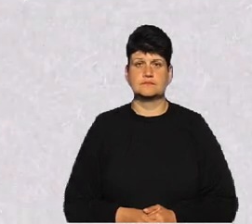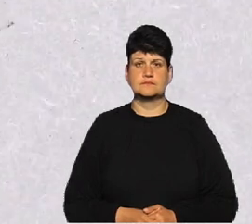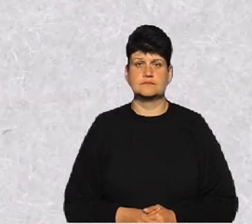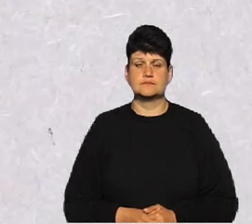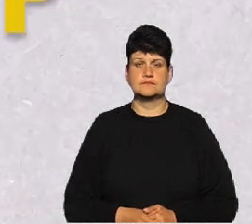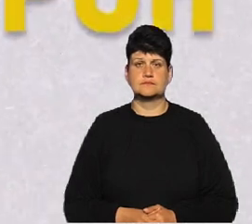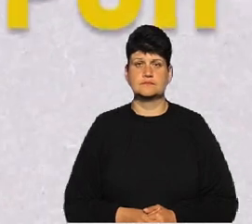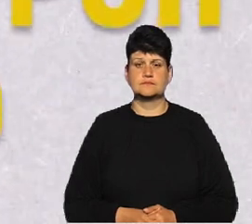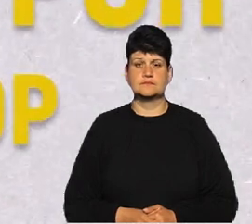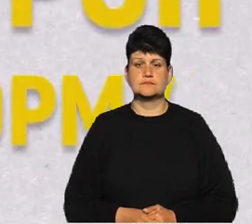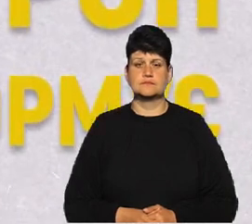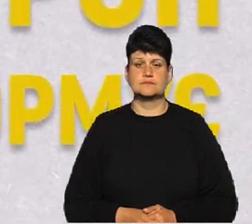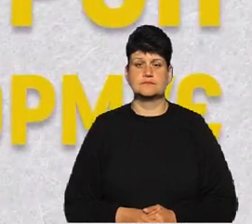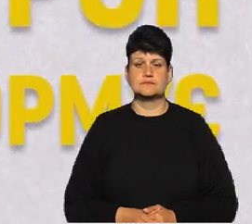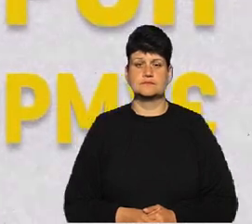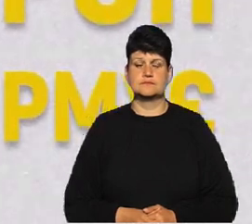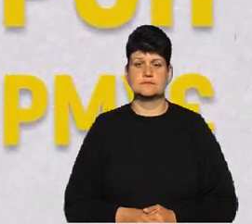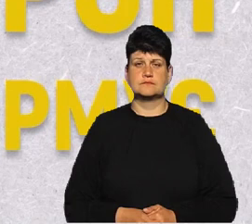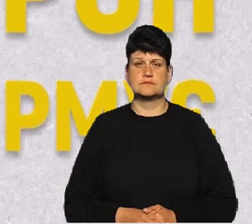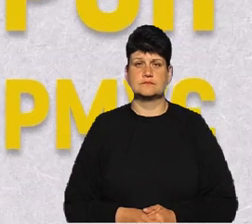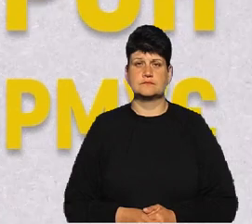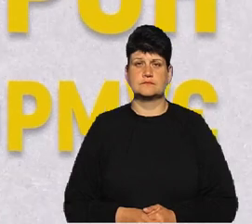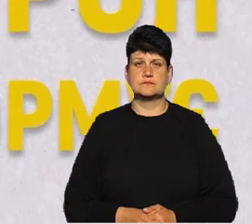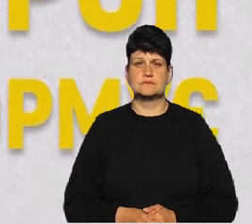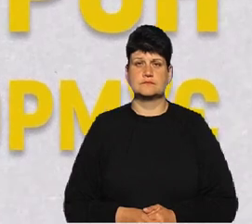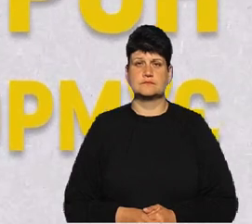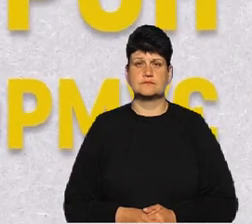Пес із ДСНС «Патрон» інформує.